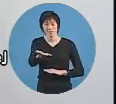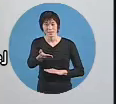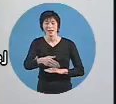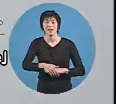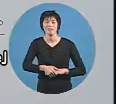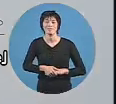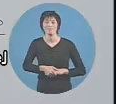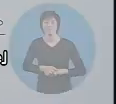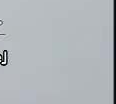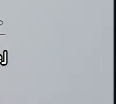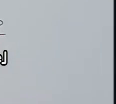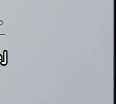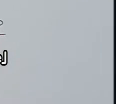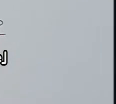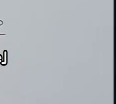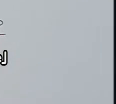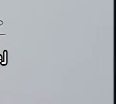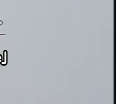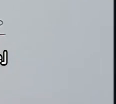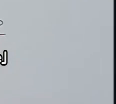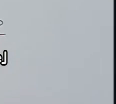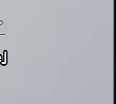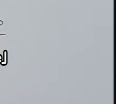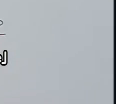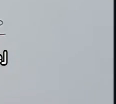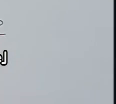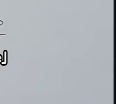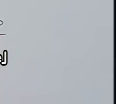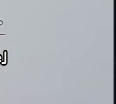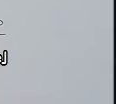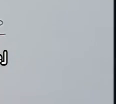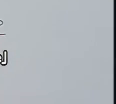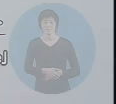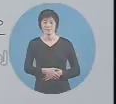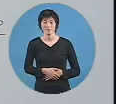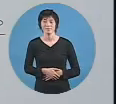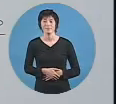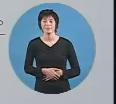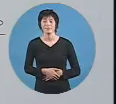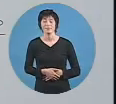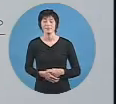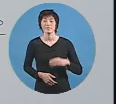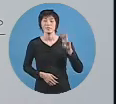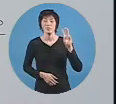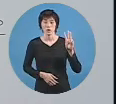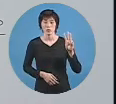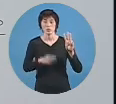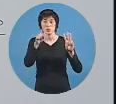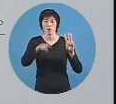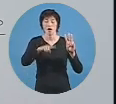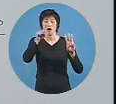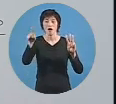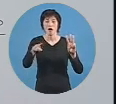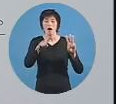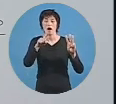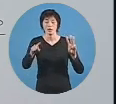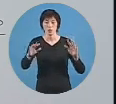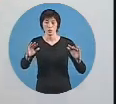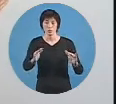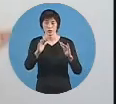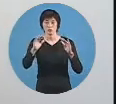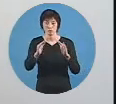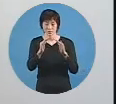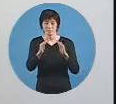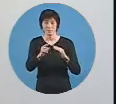3R とはリデュース、リユース、リサイクルのことです。 この3つの R を取り組むことによ